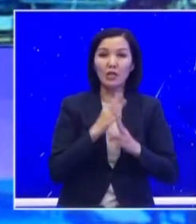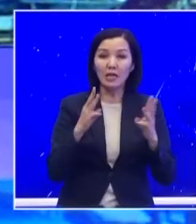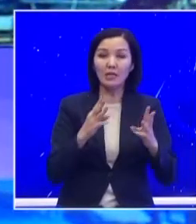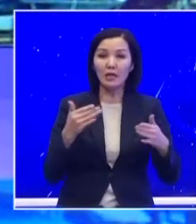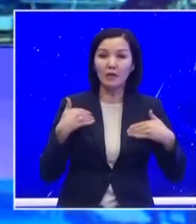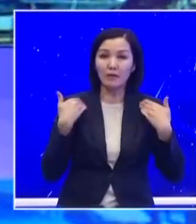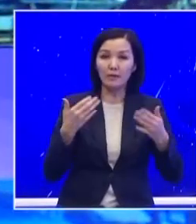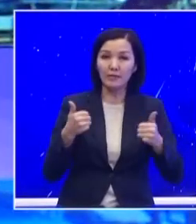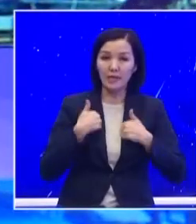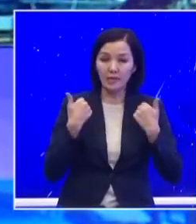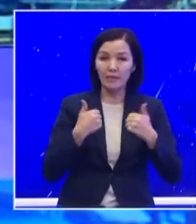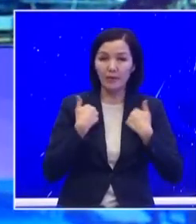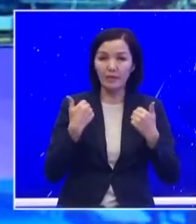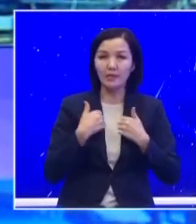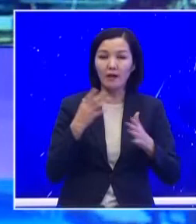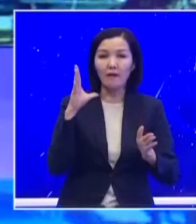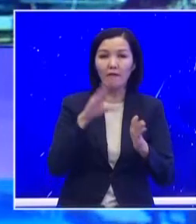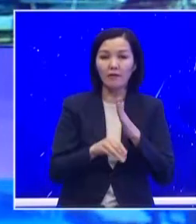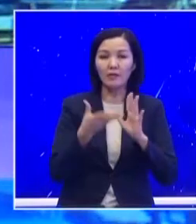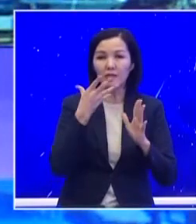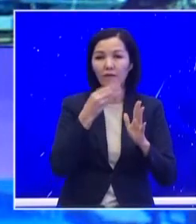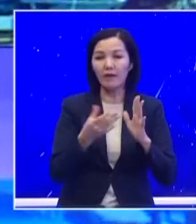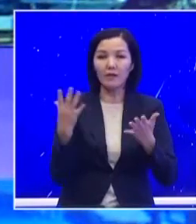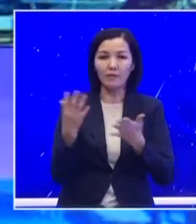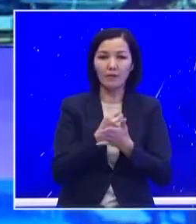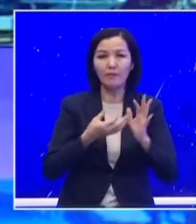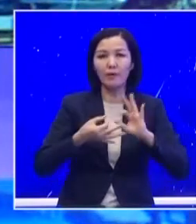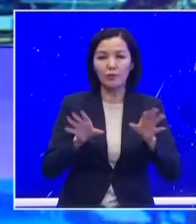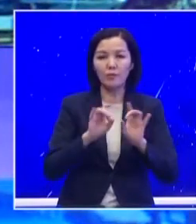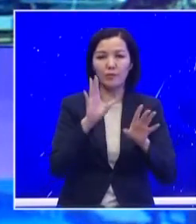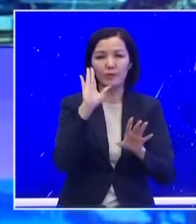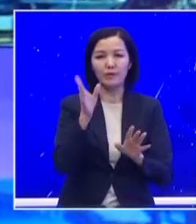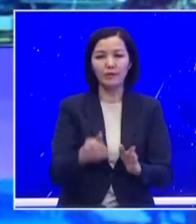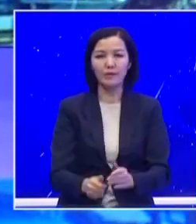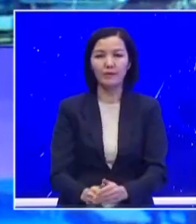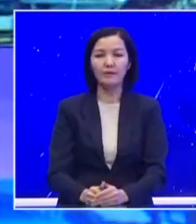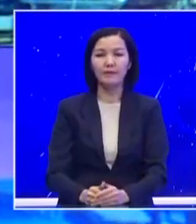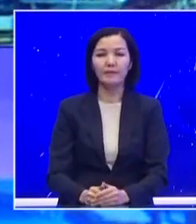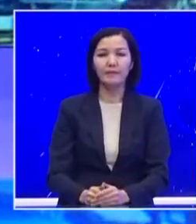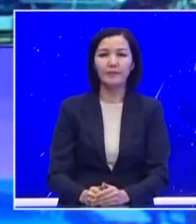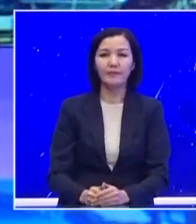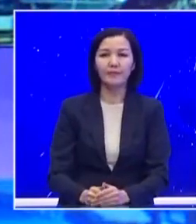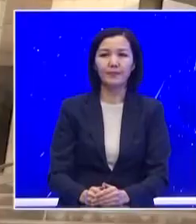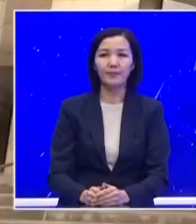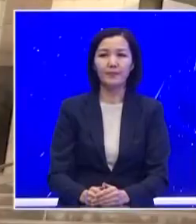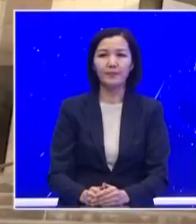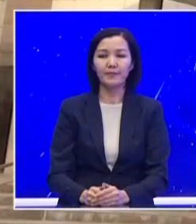людям. Однако действительность вносит свои коррективы. Подробности в материале нашего корреспондента.